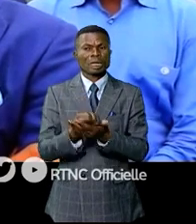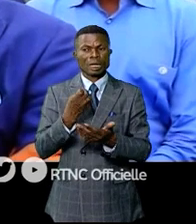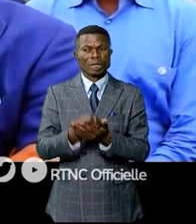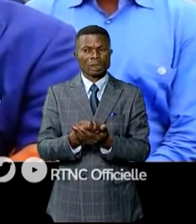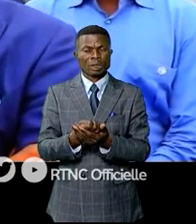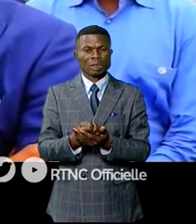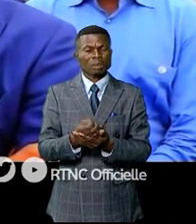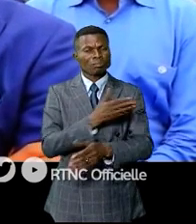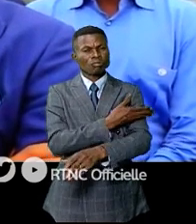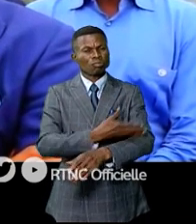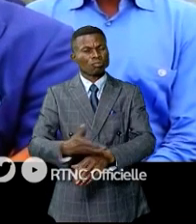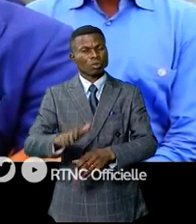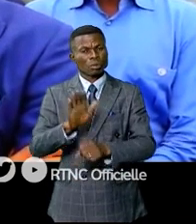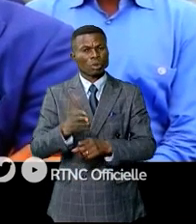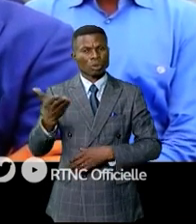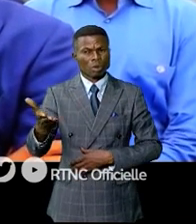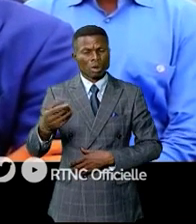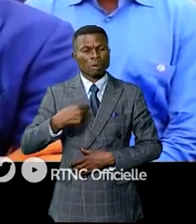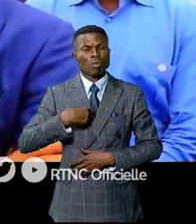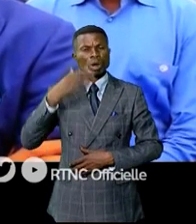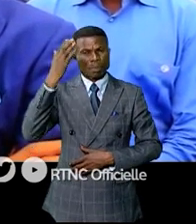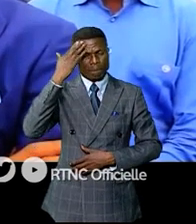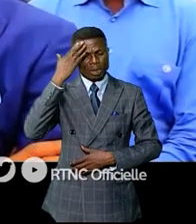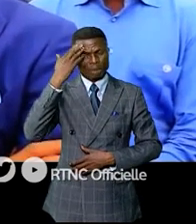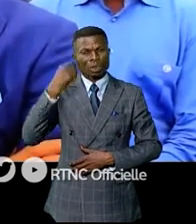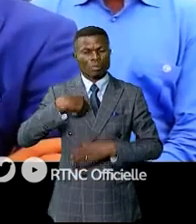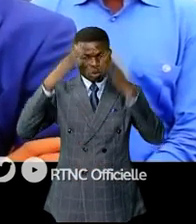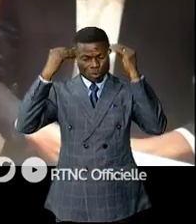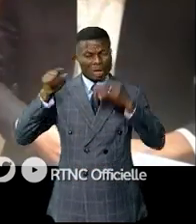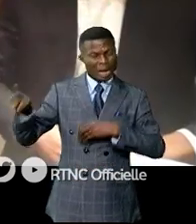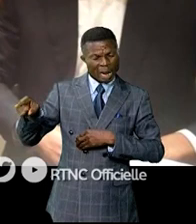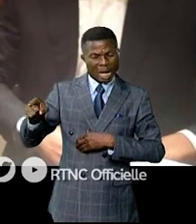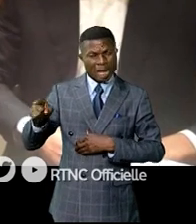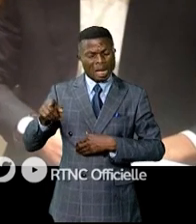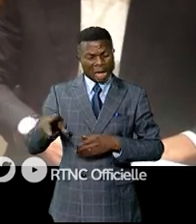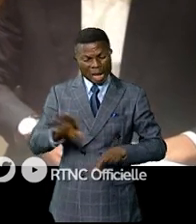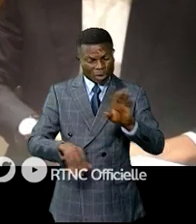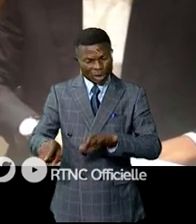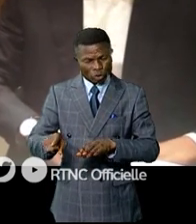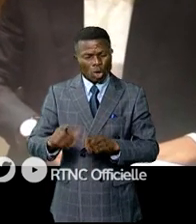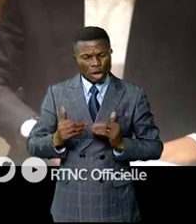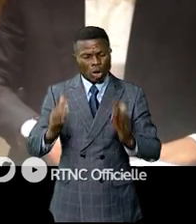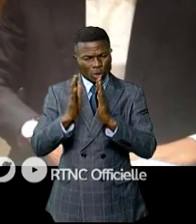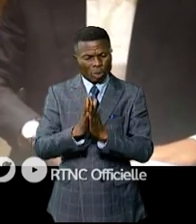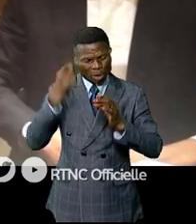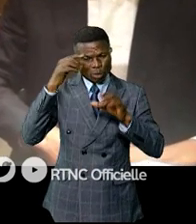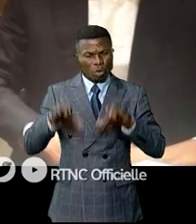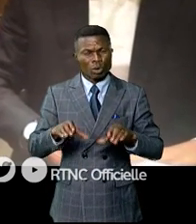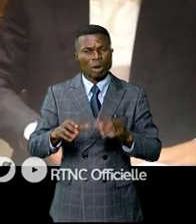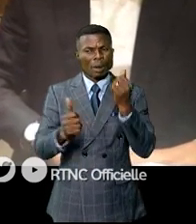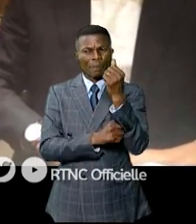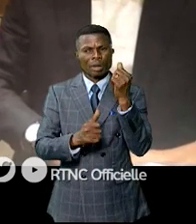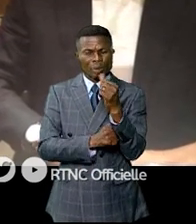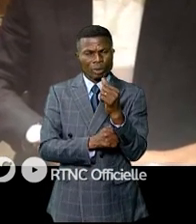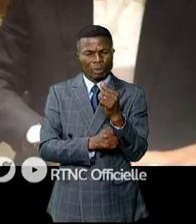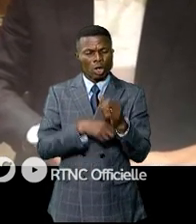elle s'est beaucoup dégradée. Je crois là où il est, il va continuer à intercéder. Pour le Congo, pour que les gens puissent